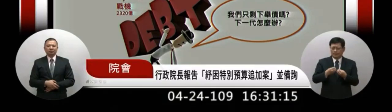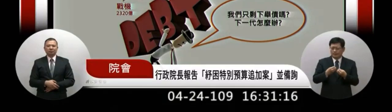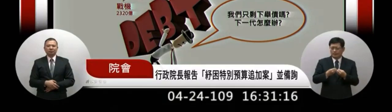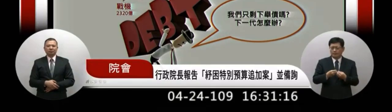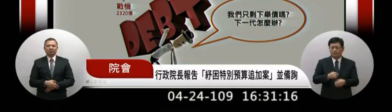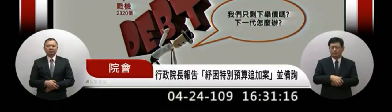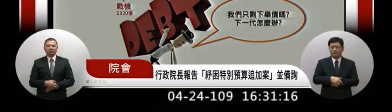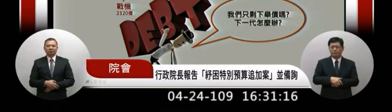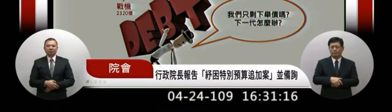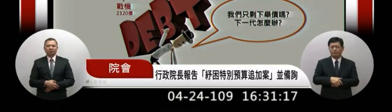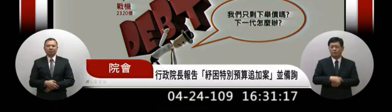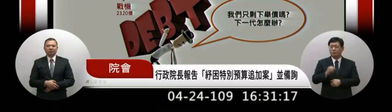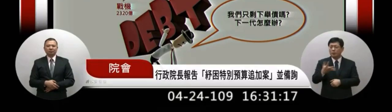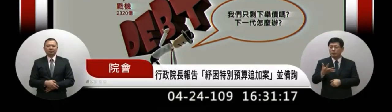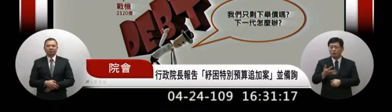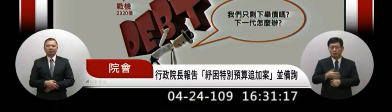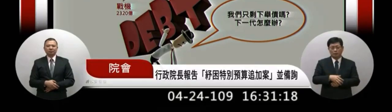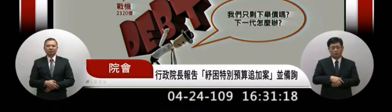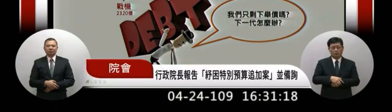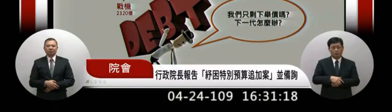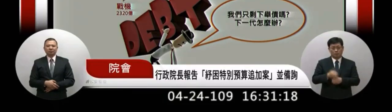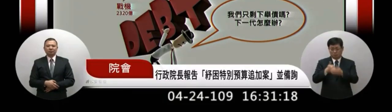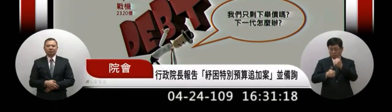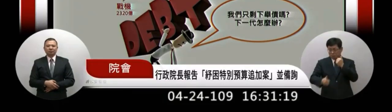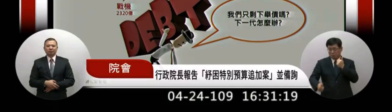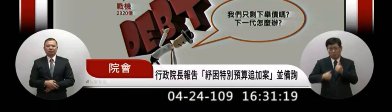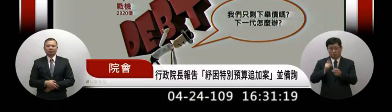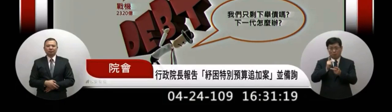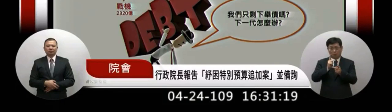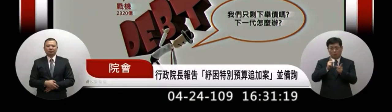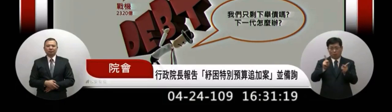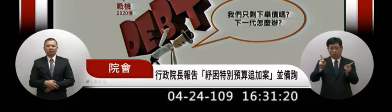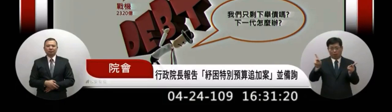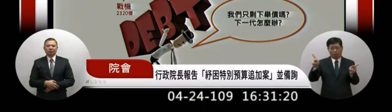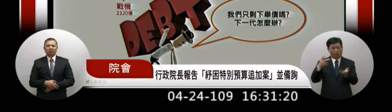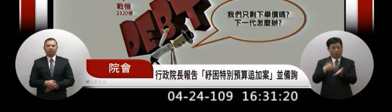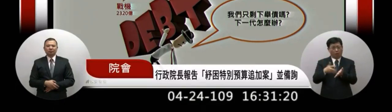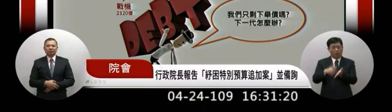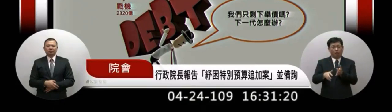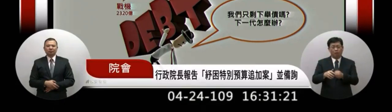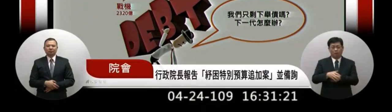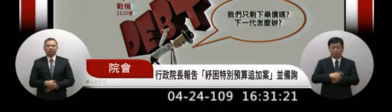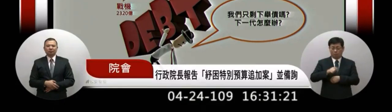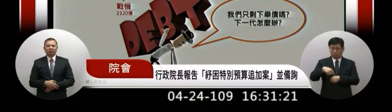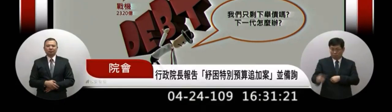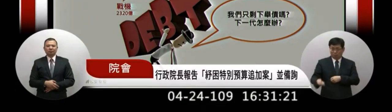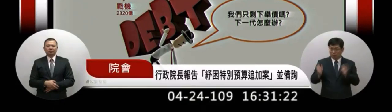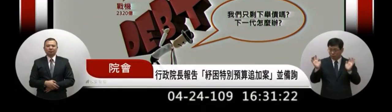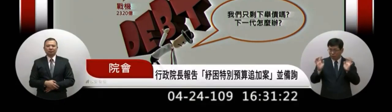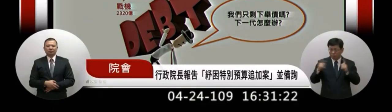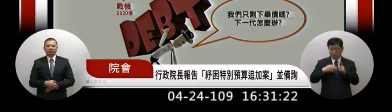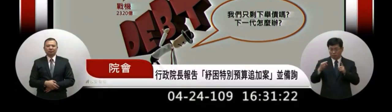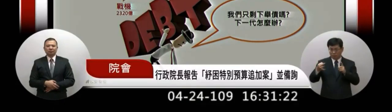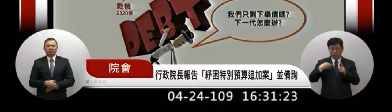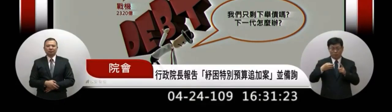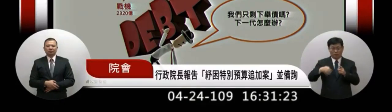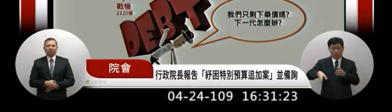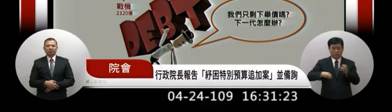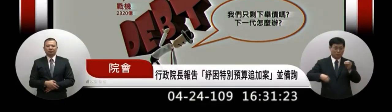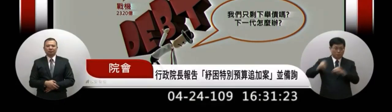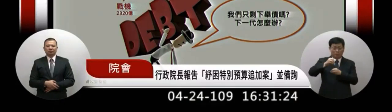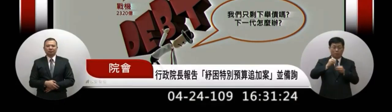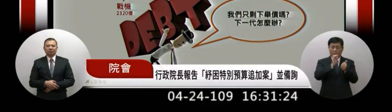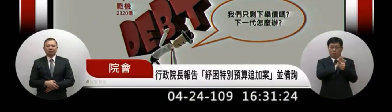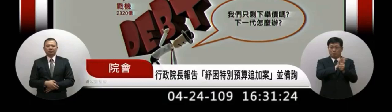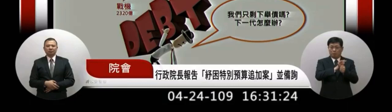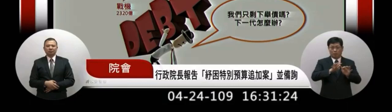的，因为要跟子孙借这么多钱哦，用下一代来救这一代，但